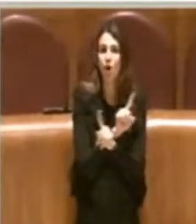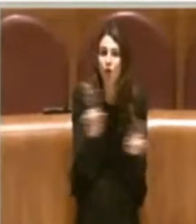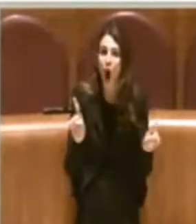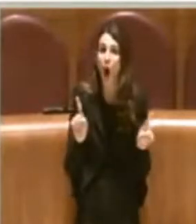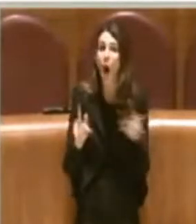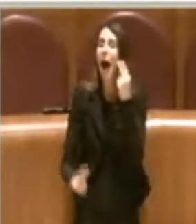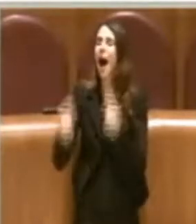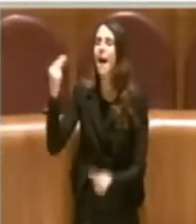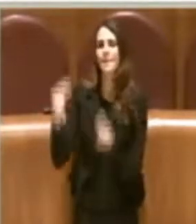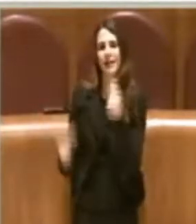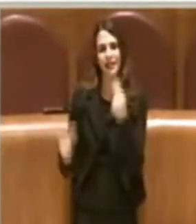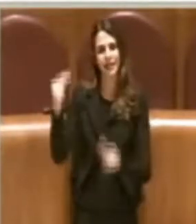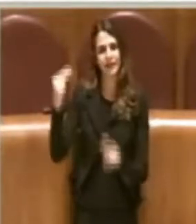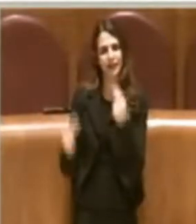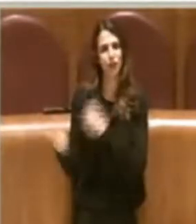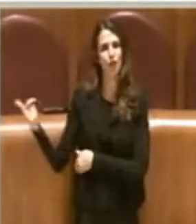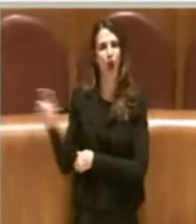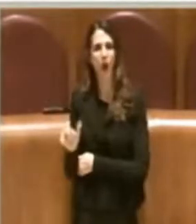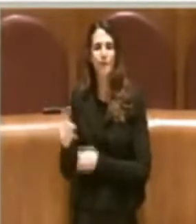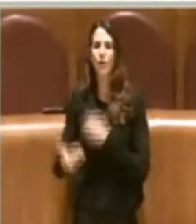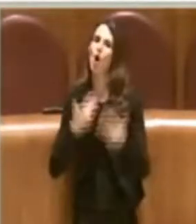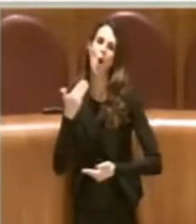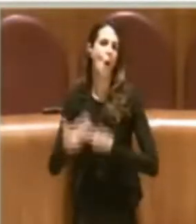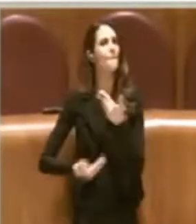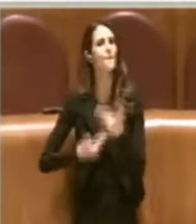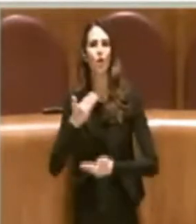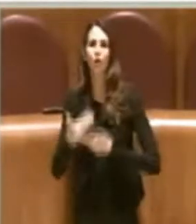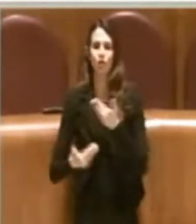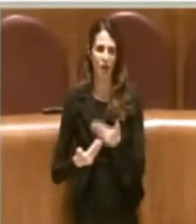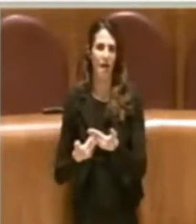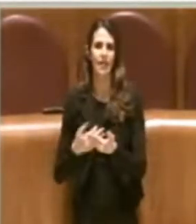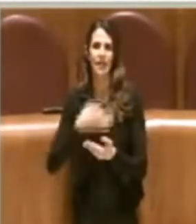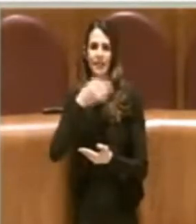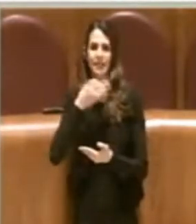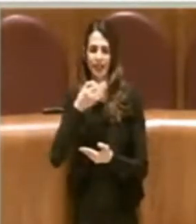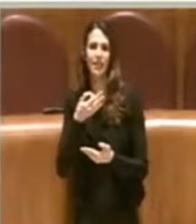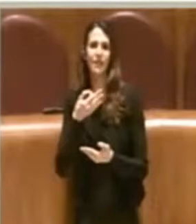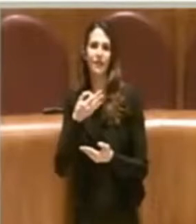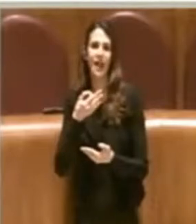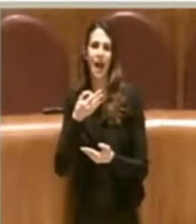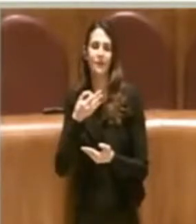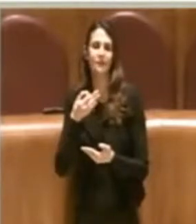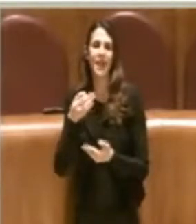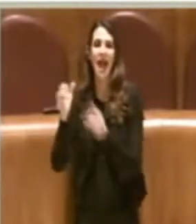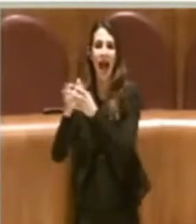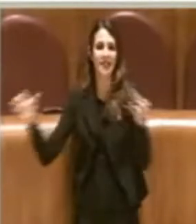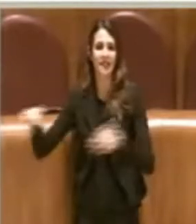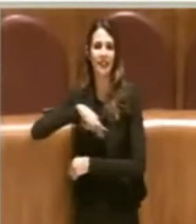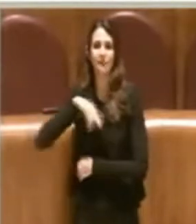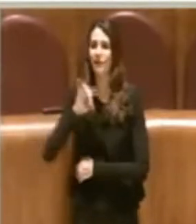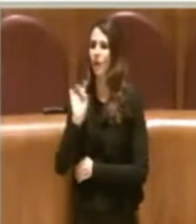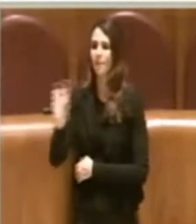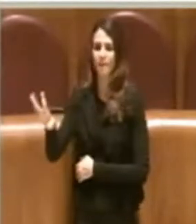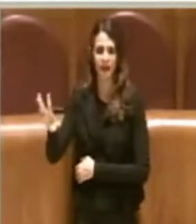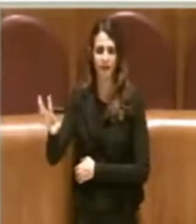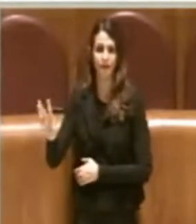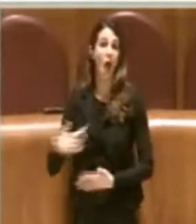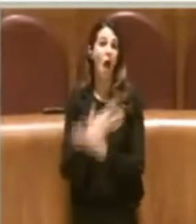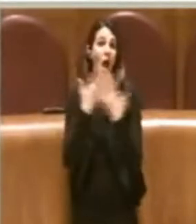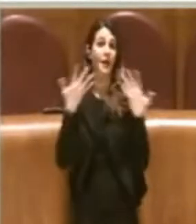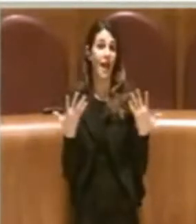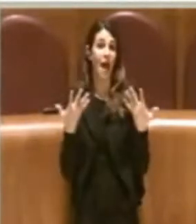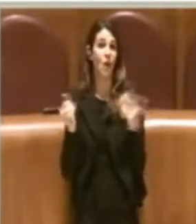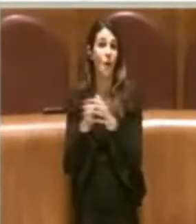dovesse procedere immediatamente con le escussioni delle fideiussioni ad esse collegate, perché è ovvio che i privati nel momento